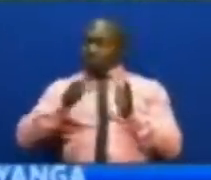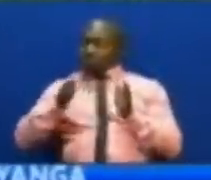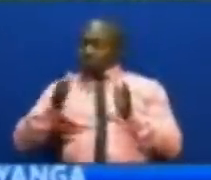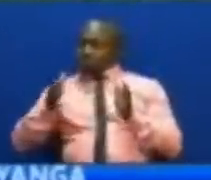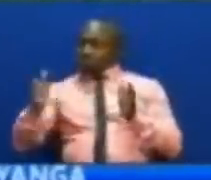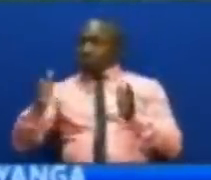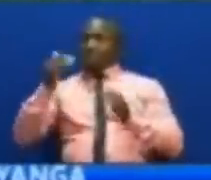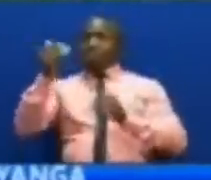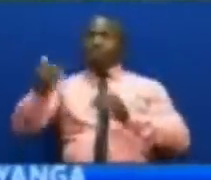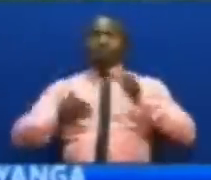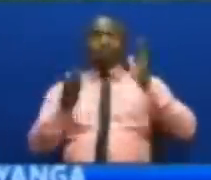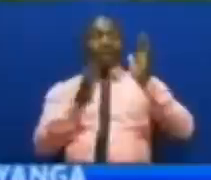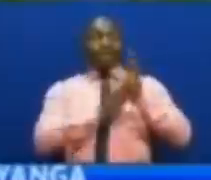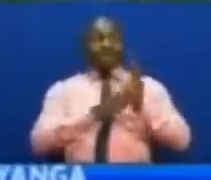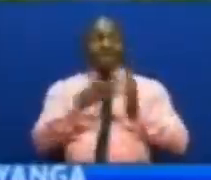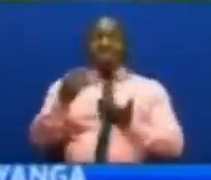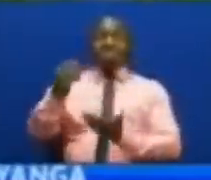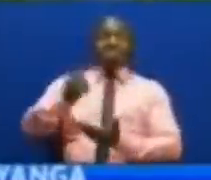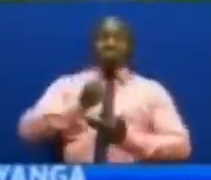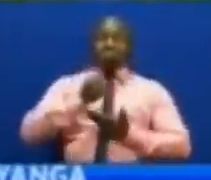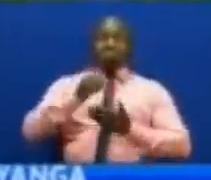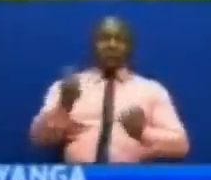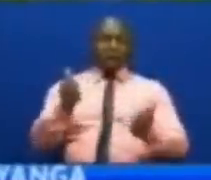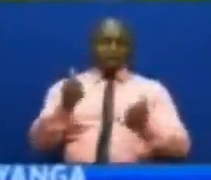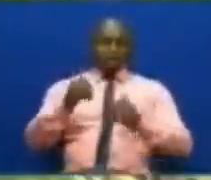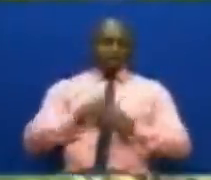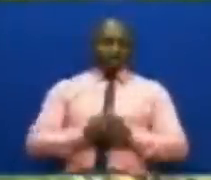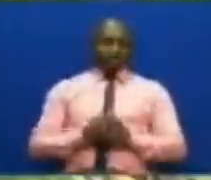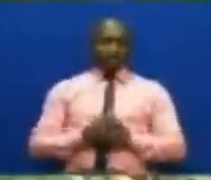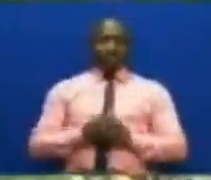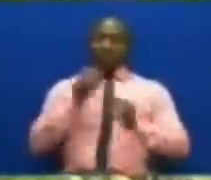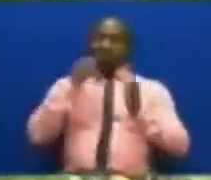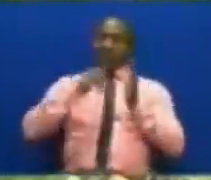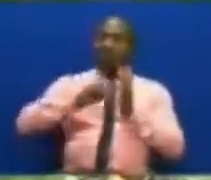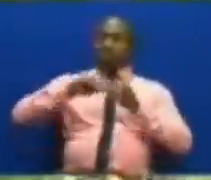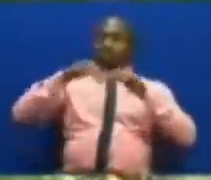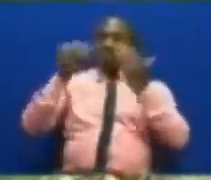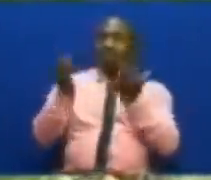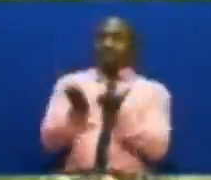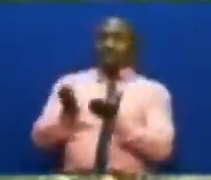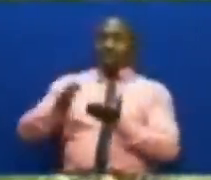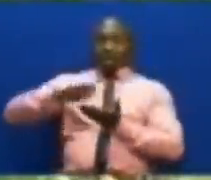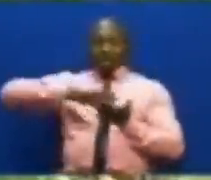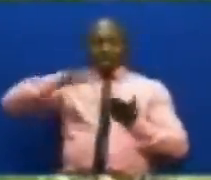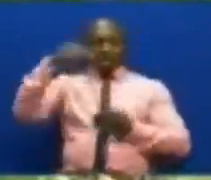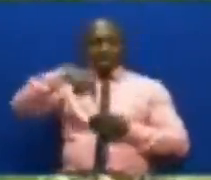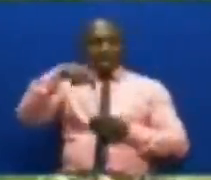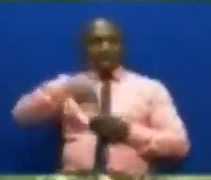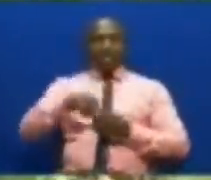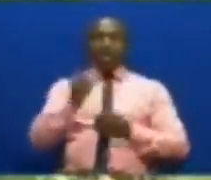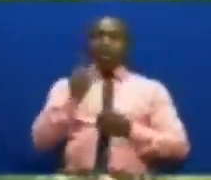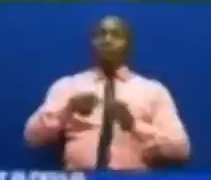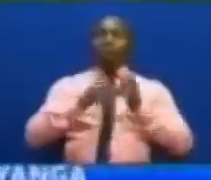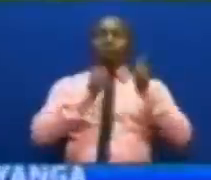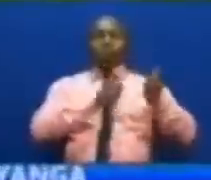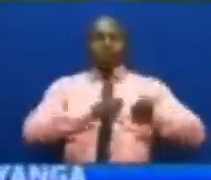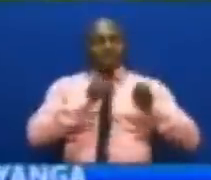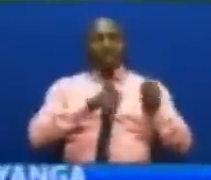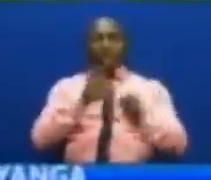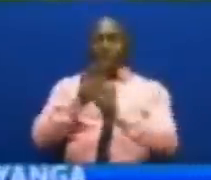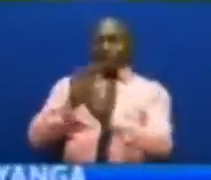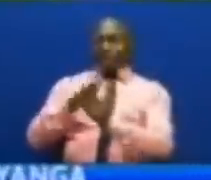9 hujapata hela. Kwa mfano chama chetu cha msingi hapa Ngokolo tuna wakulima wengi, lakini tunapopewa kilo